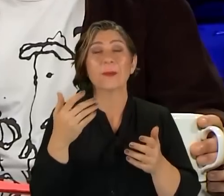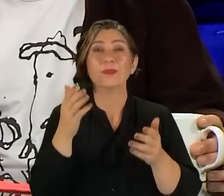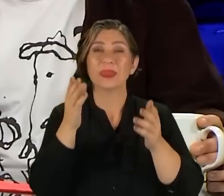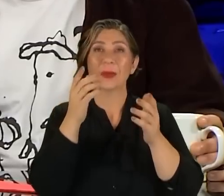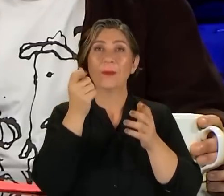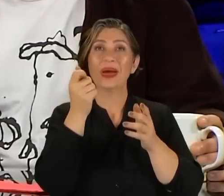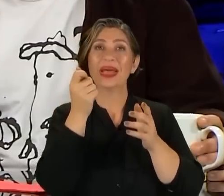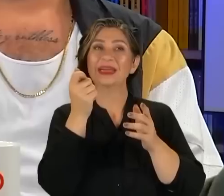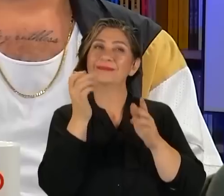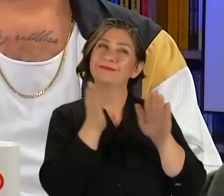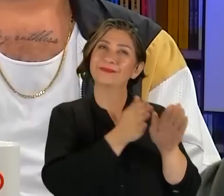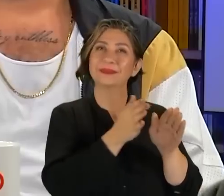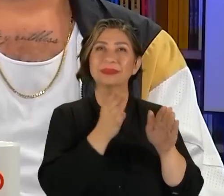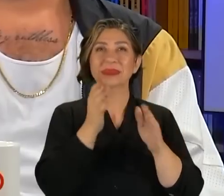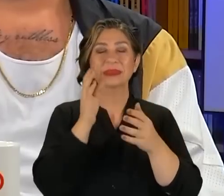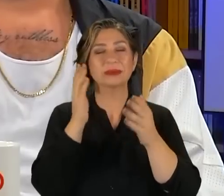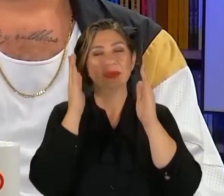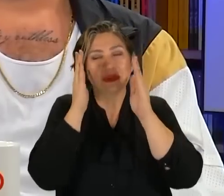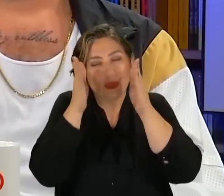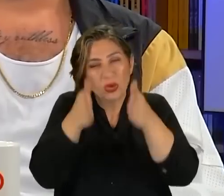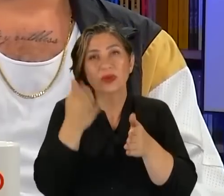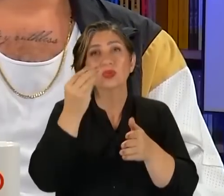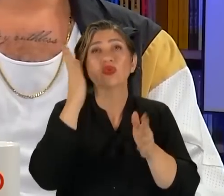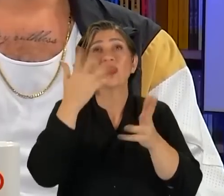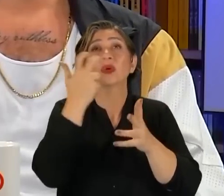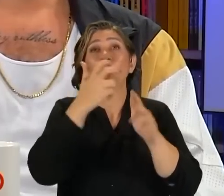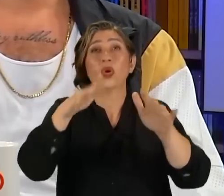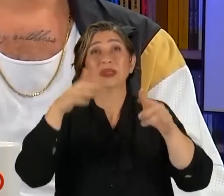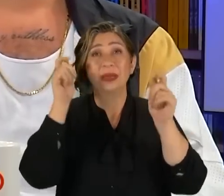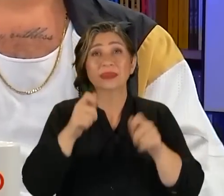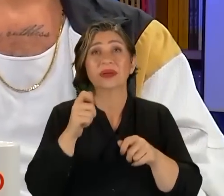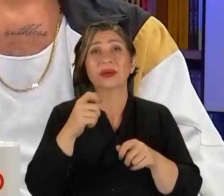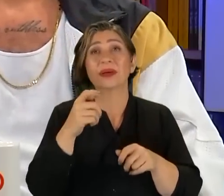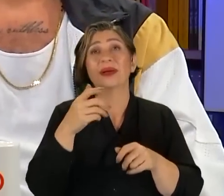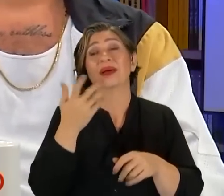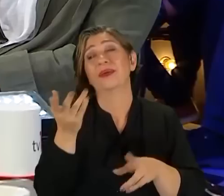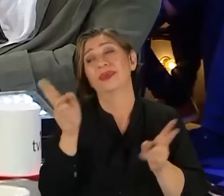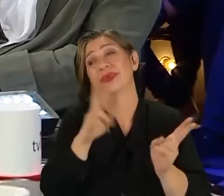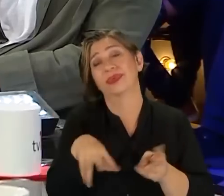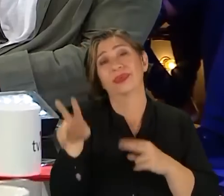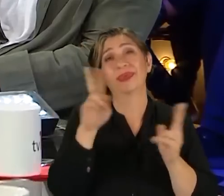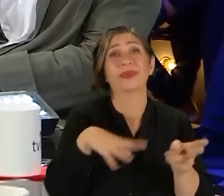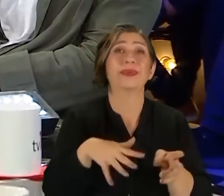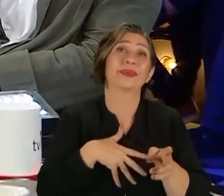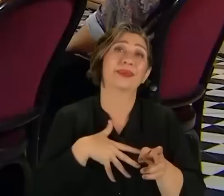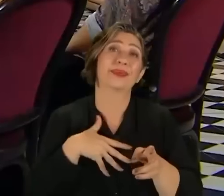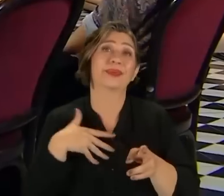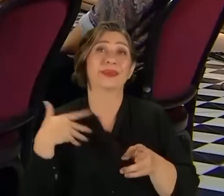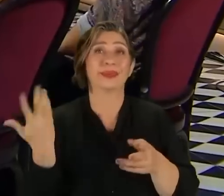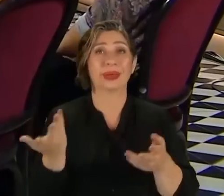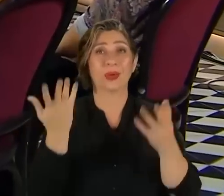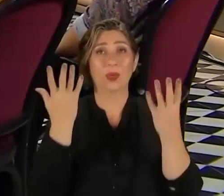çok aslında paradan çok. Çok konser verdiğin zaman da bir süre sonra hep sıradan bir şeye bağladığı zaman